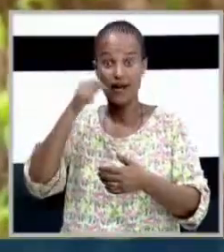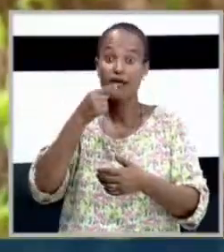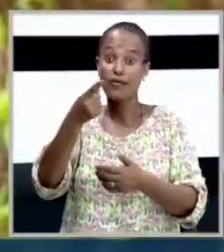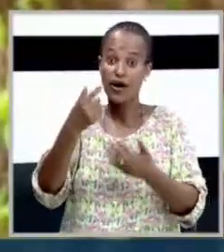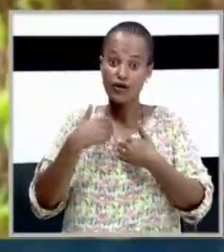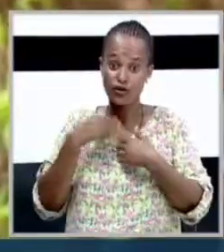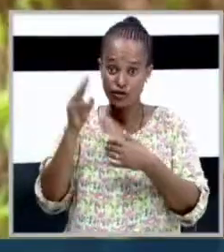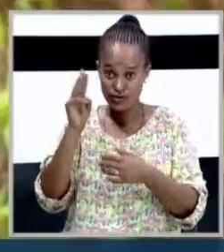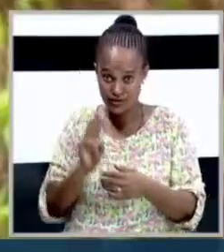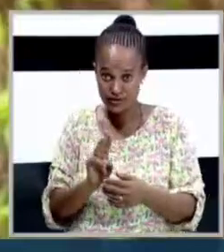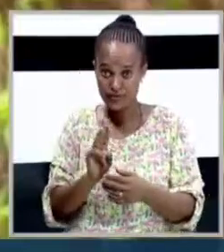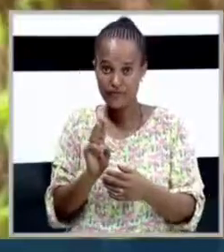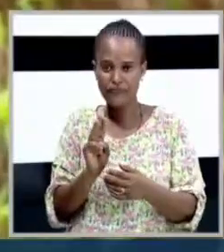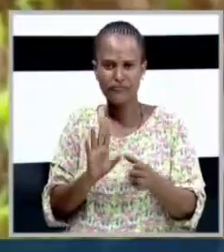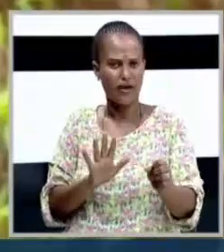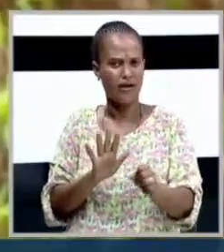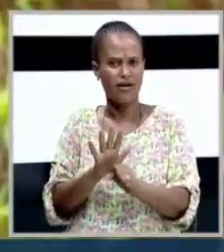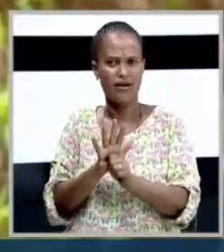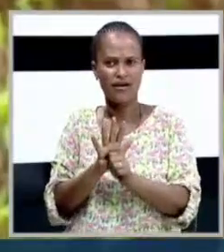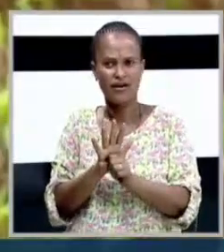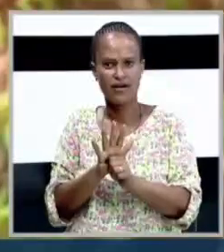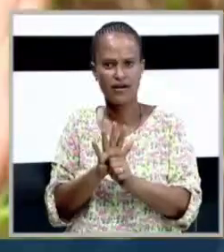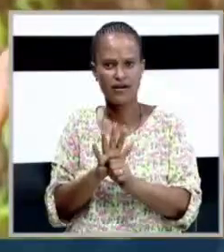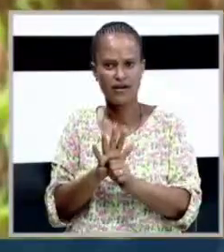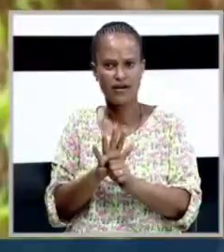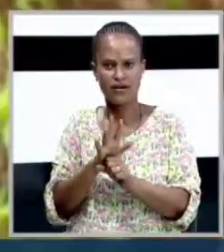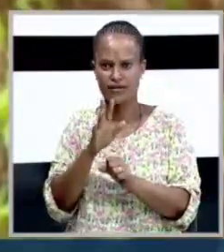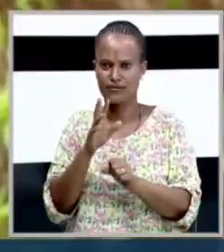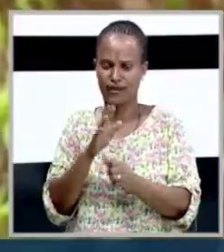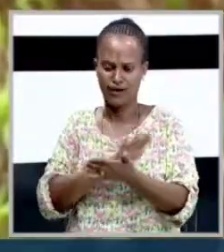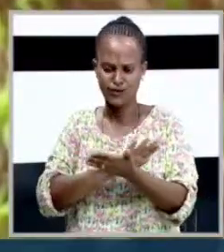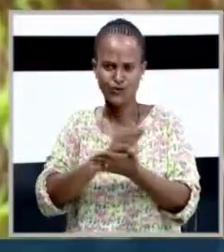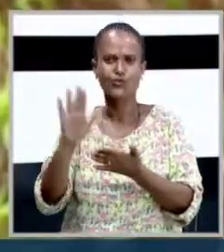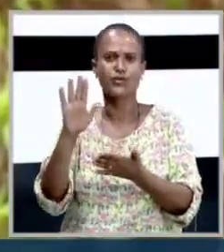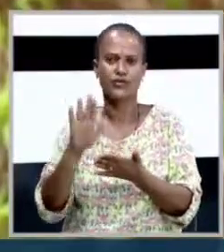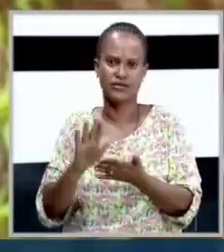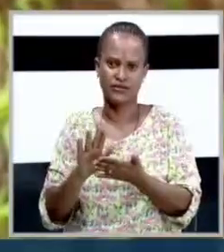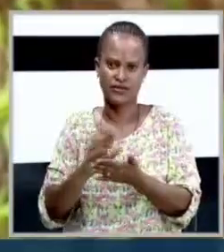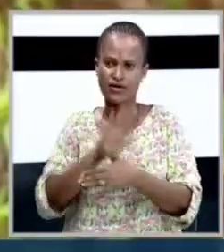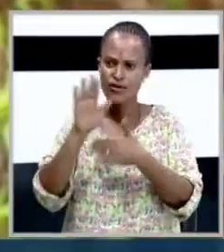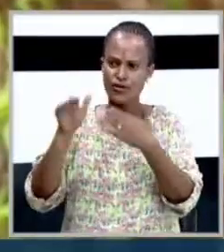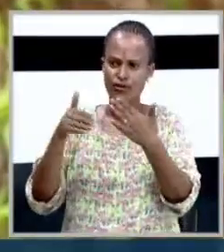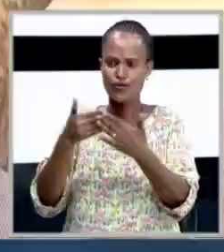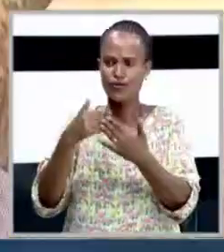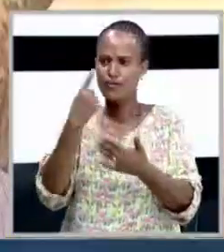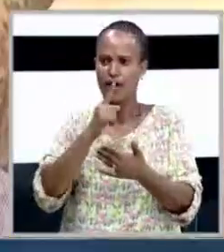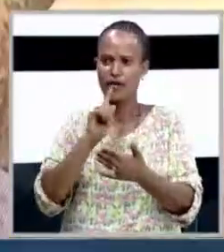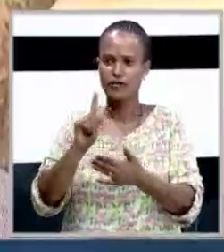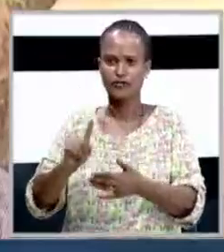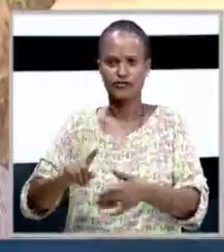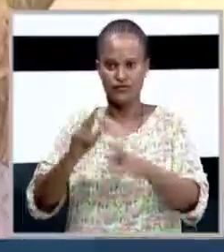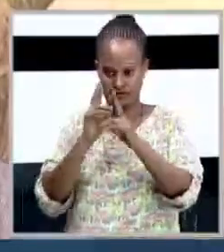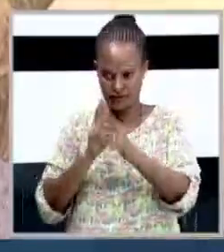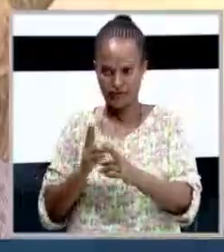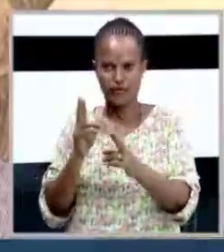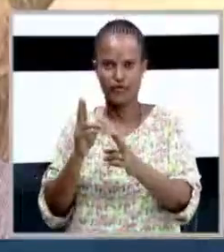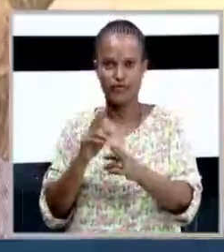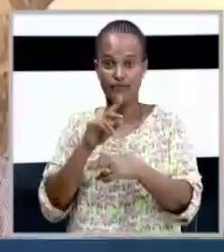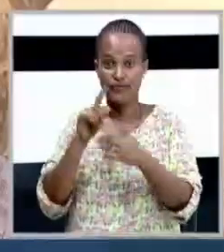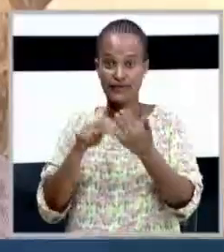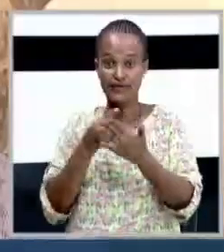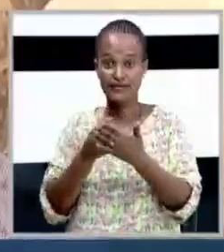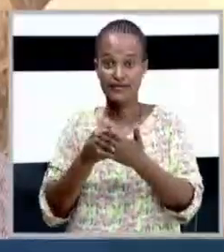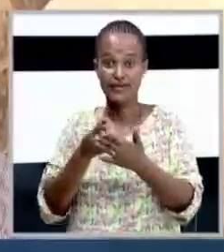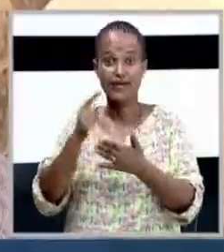ከሎስ በቃ ፅሩይ ኩሉ ማንነቱ ዘኽብረሉ ስለዚ ተጋዳላይ